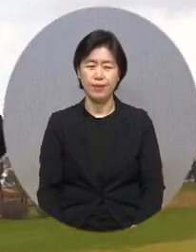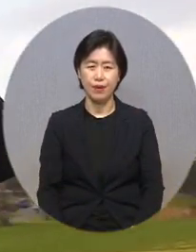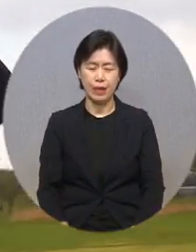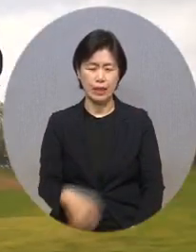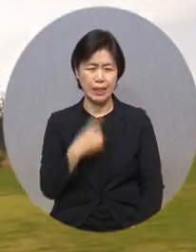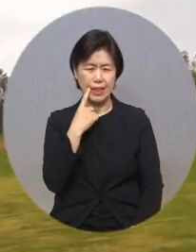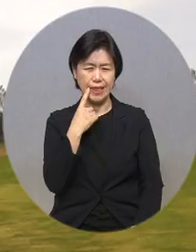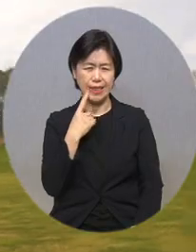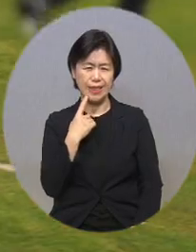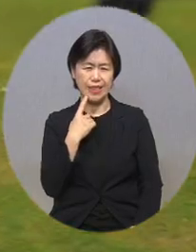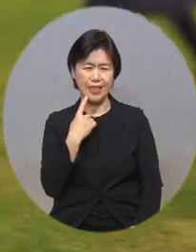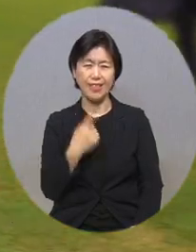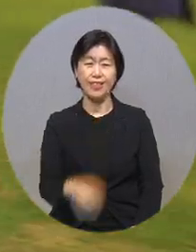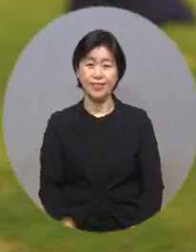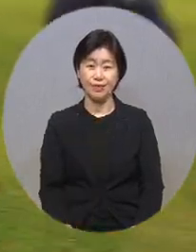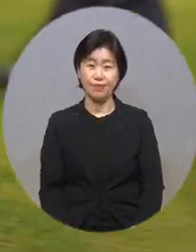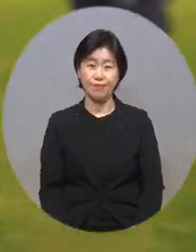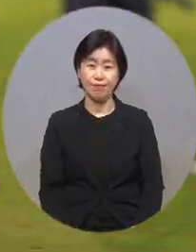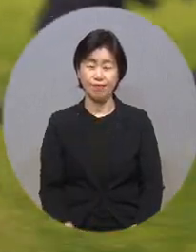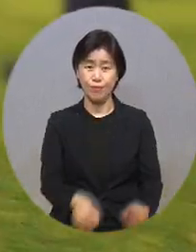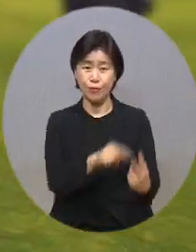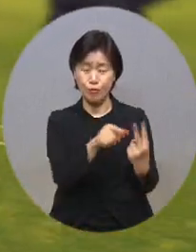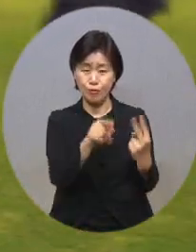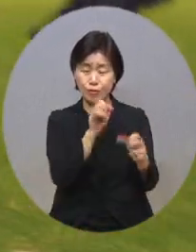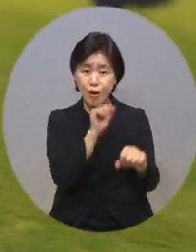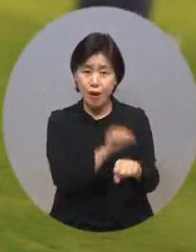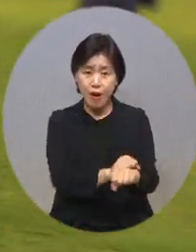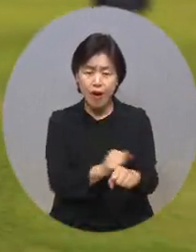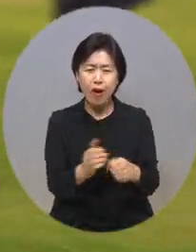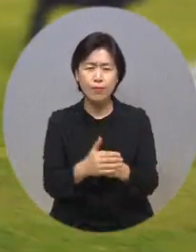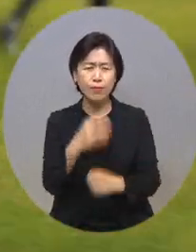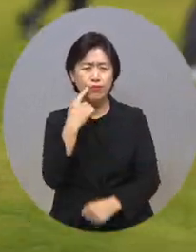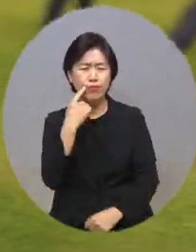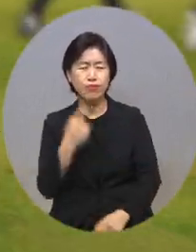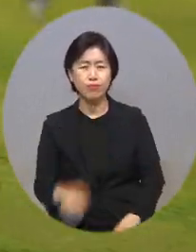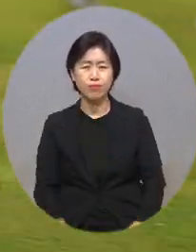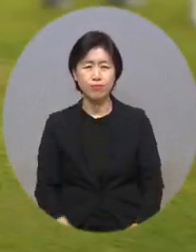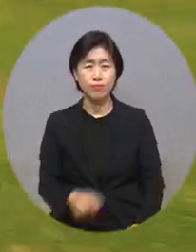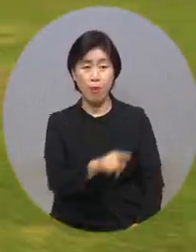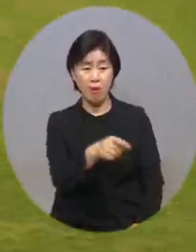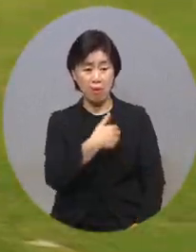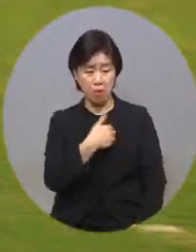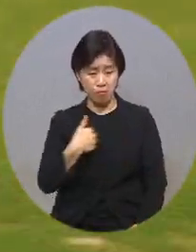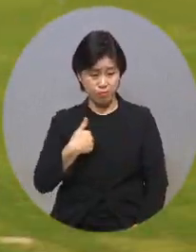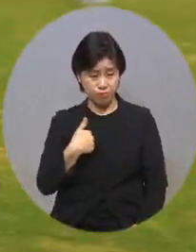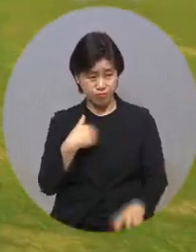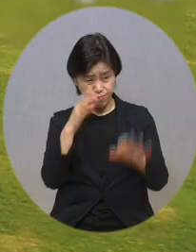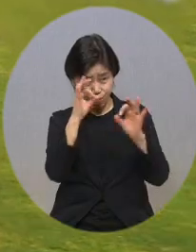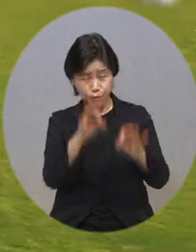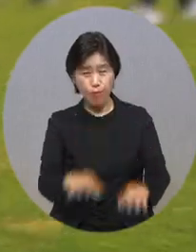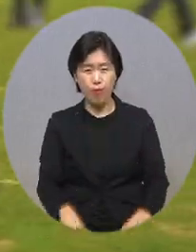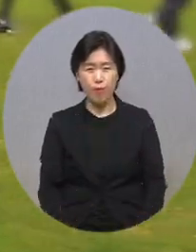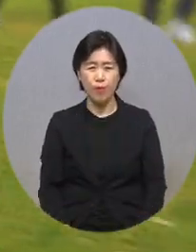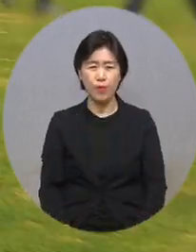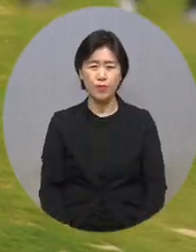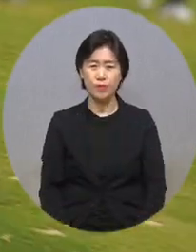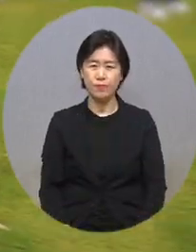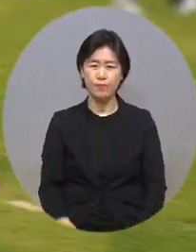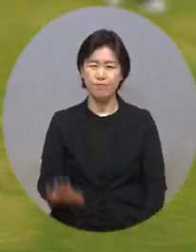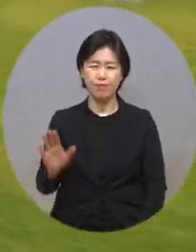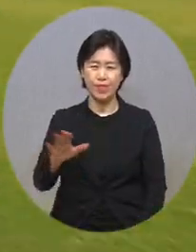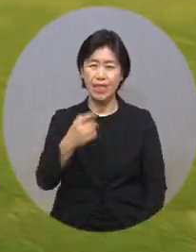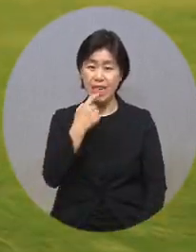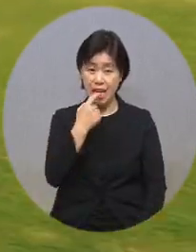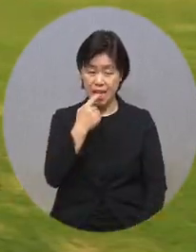부럽다. 되게 잘 쳐서 부러워요. 아니요, 저희가 되게 여유가 넘치시는데. 아니 저희가 이제 화이트에서 쳐서